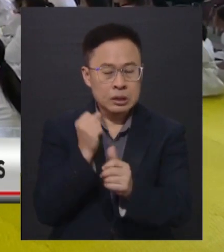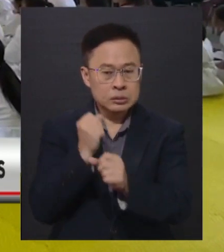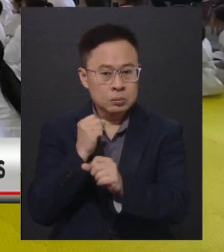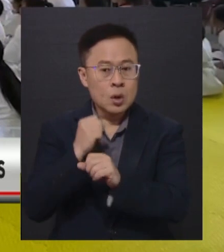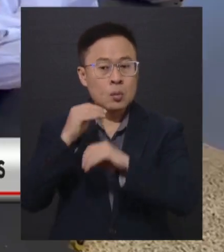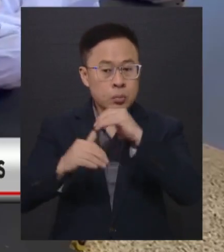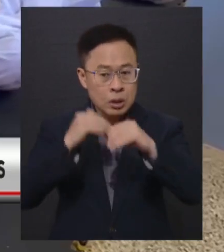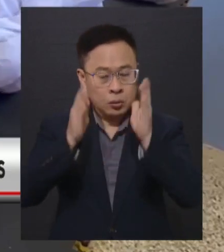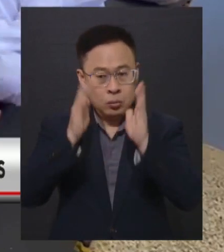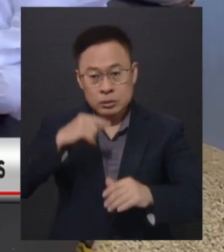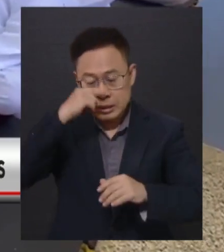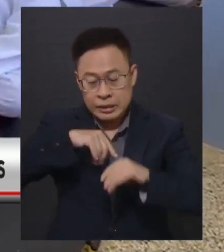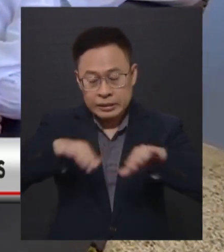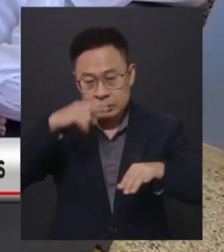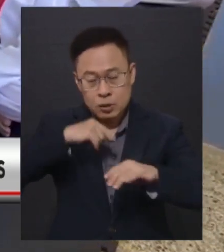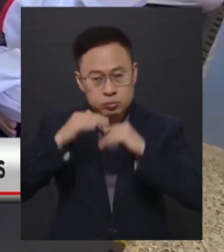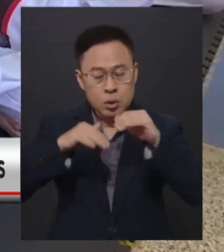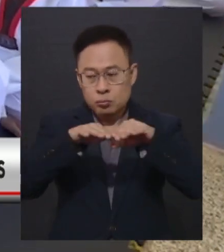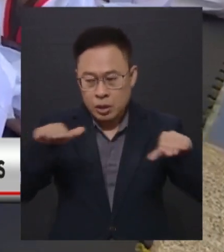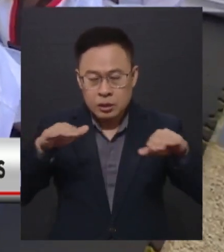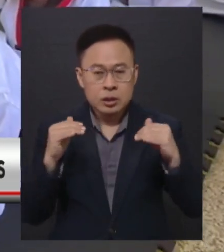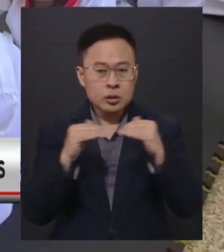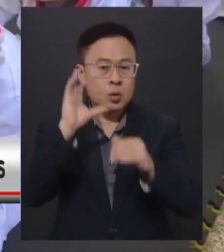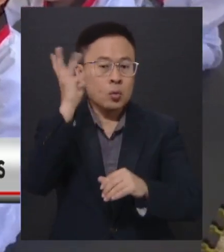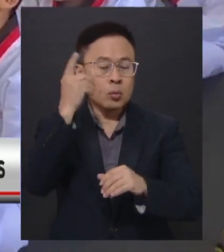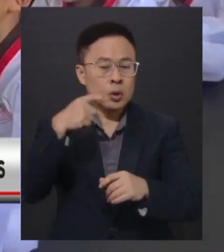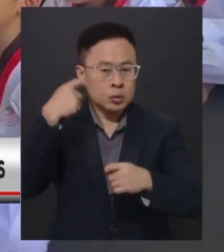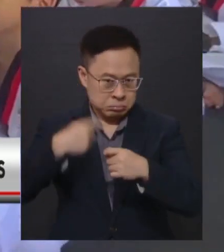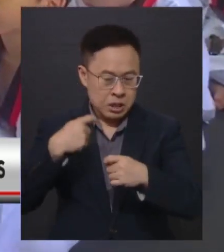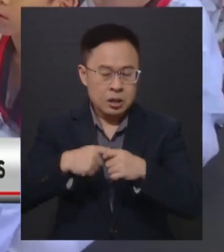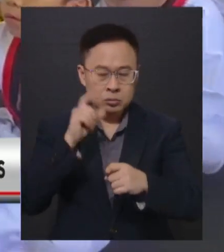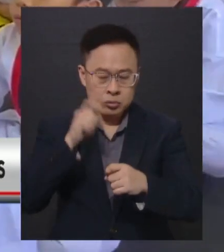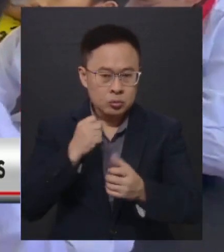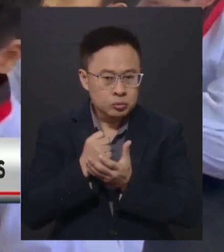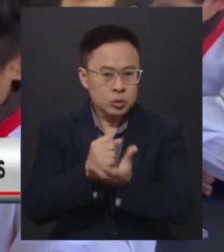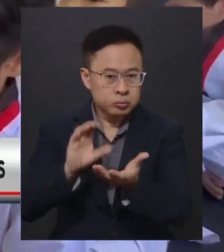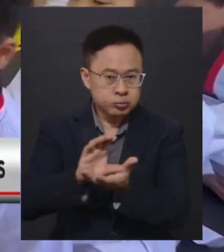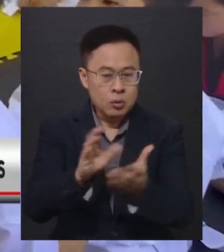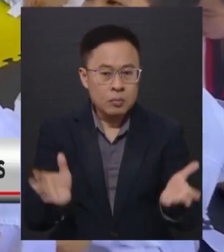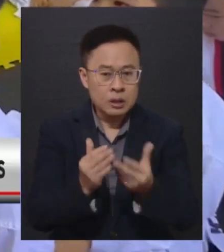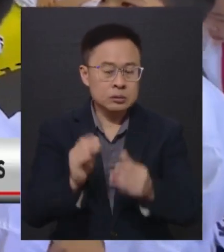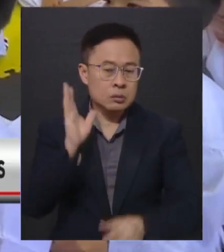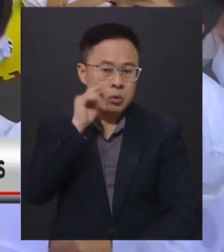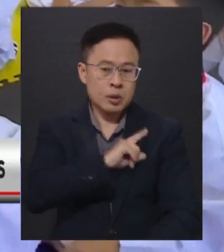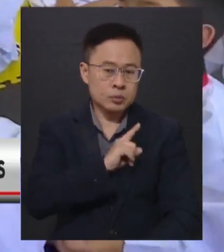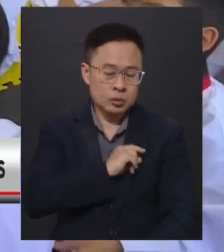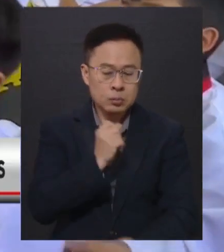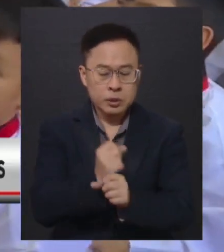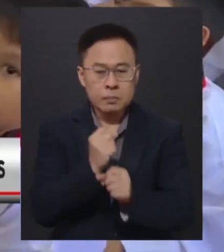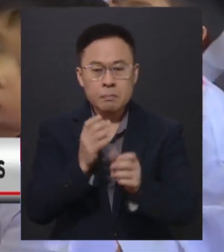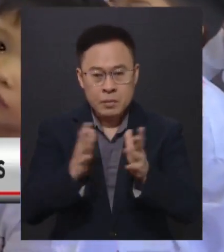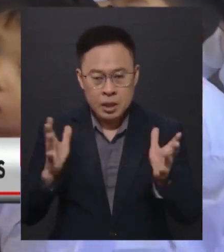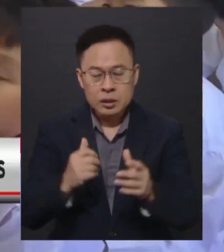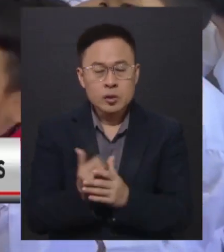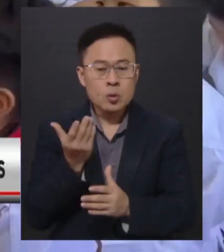ได้นั้นต้องส่งเสริมการศึกษาหลายแขนงซึ่งหน้าที่นี้ปัจจุบันคือผู้ปกครองเป็นผู้ส่งเสริมจึ